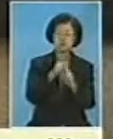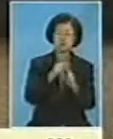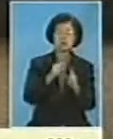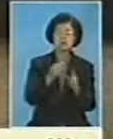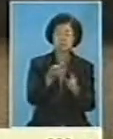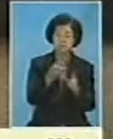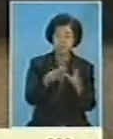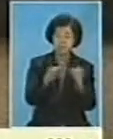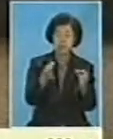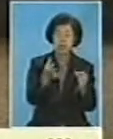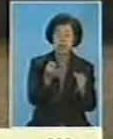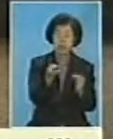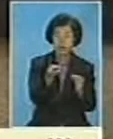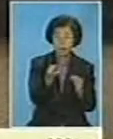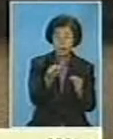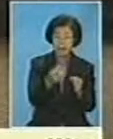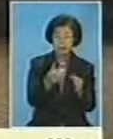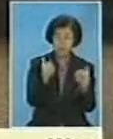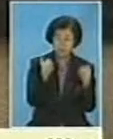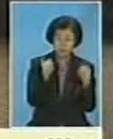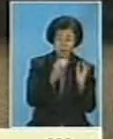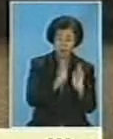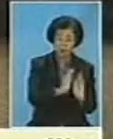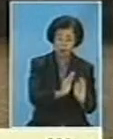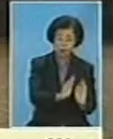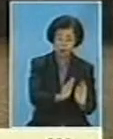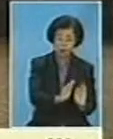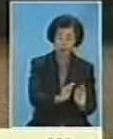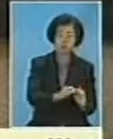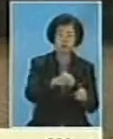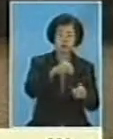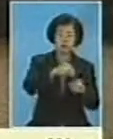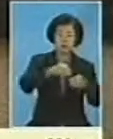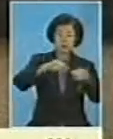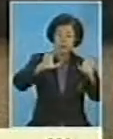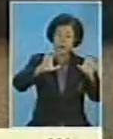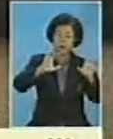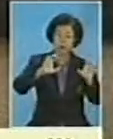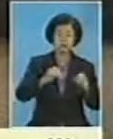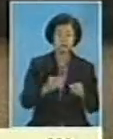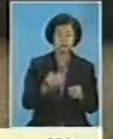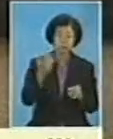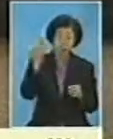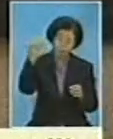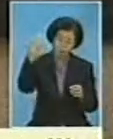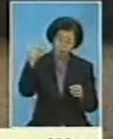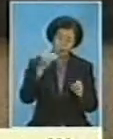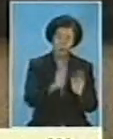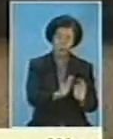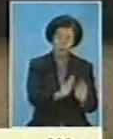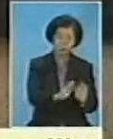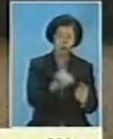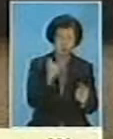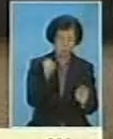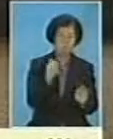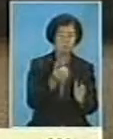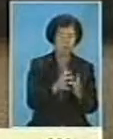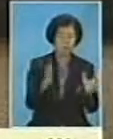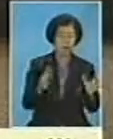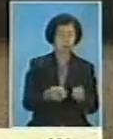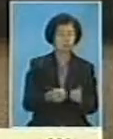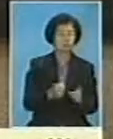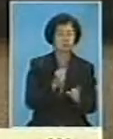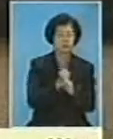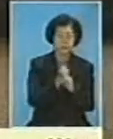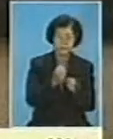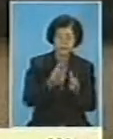ค้างในสต็อกของรัฐบาลในขณะนั้นตั้งแต่ต้นมาจึงทำให้หนึ่ง